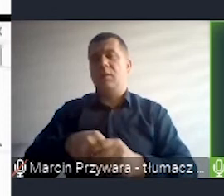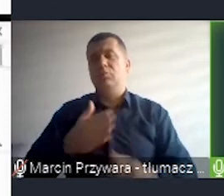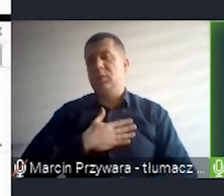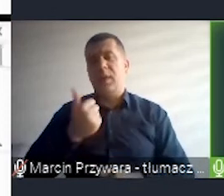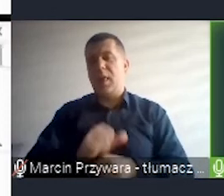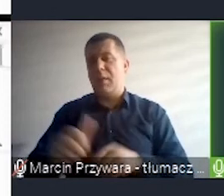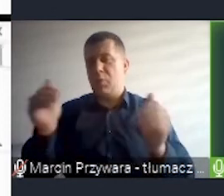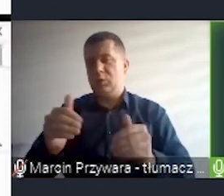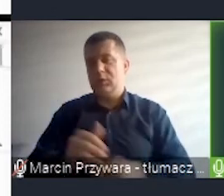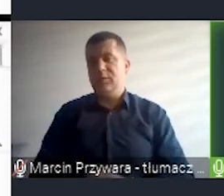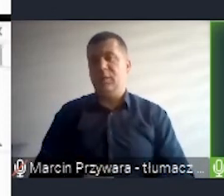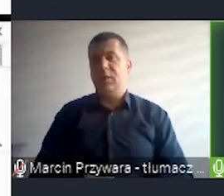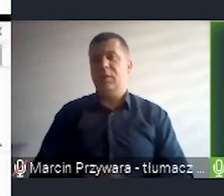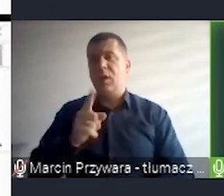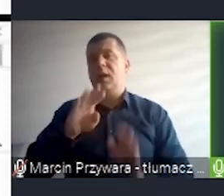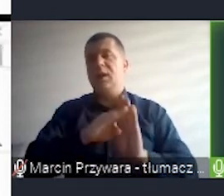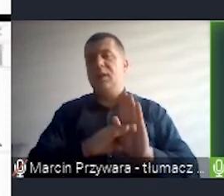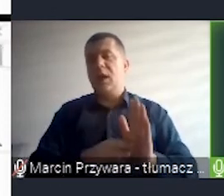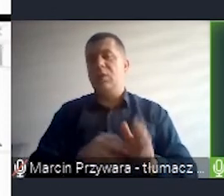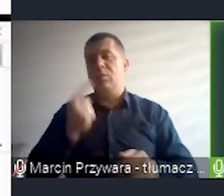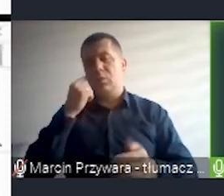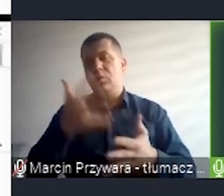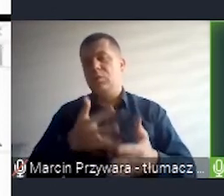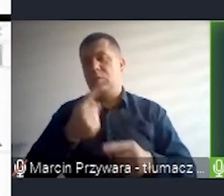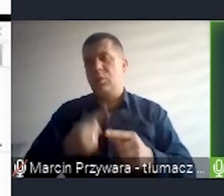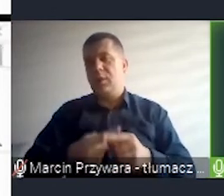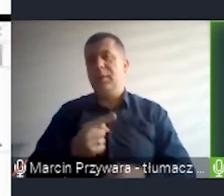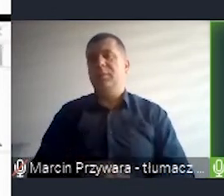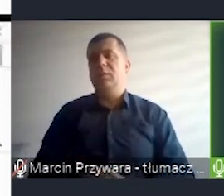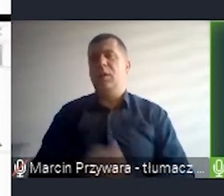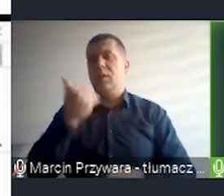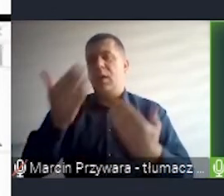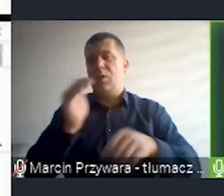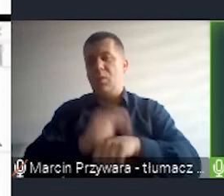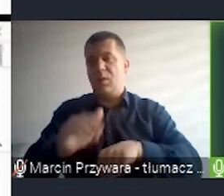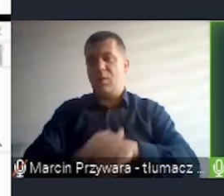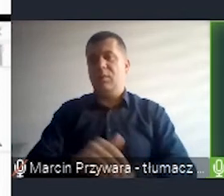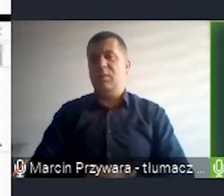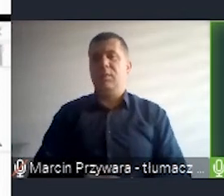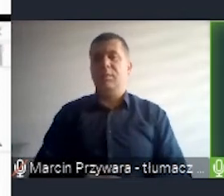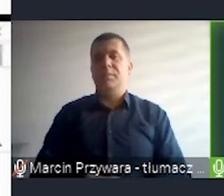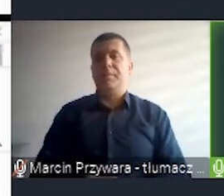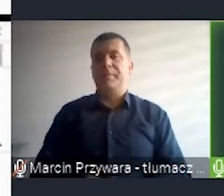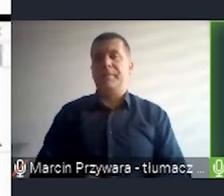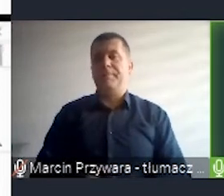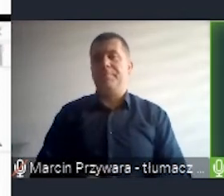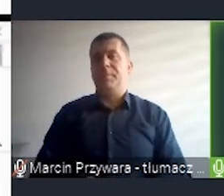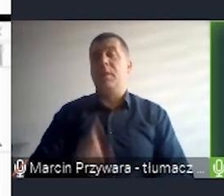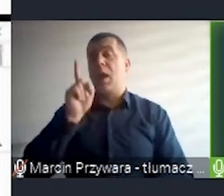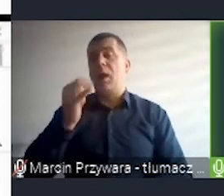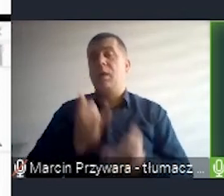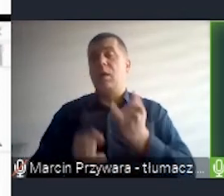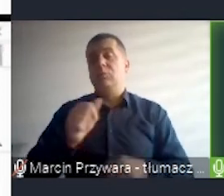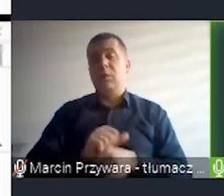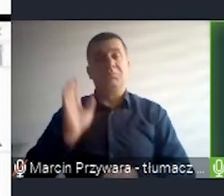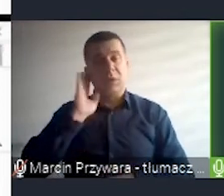więc to kryterium traktuje się dosyć łagodnie, ale tylko wtedy, kiedy są ku temu przesłanki,